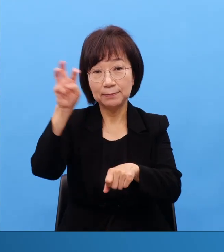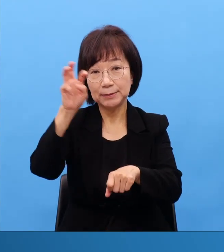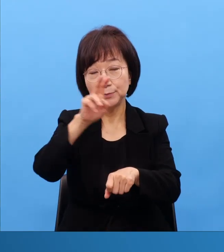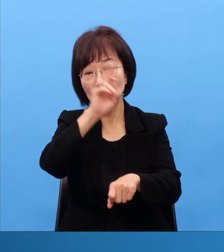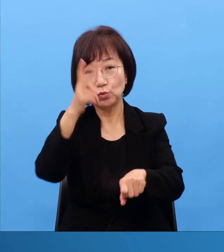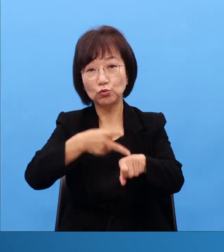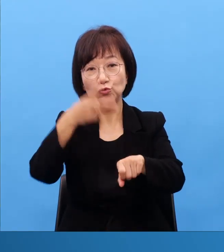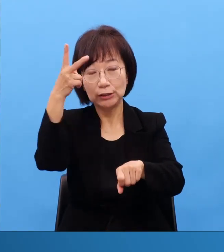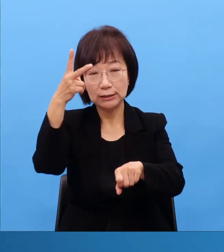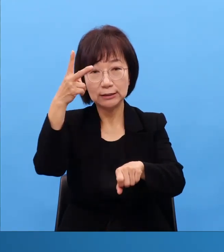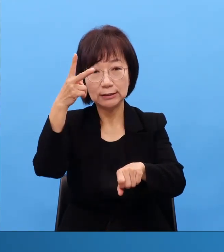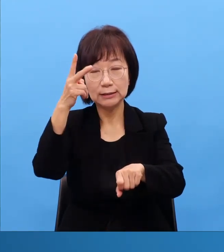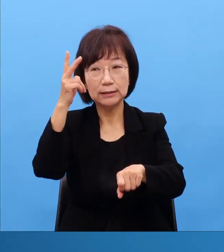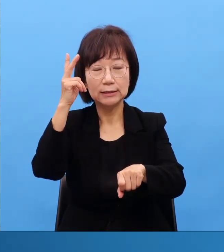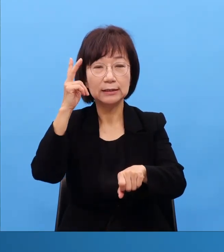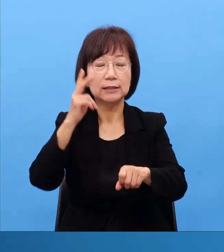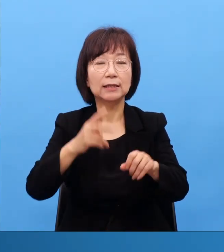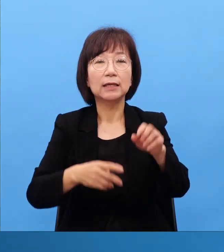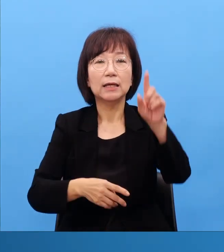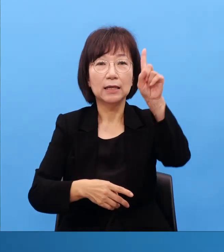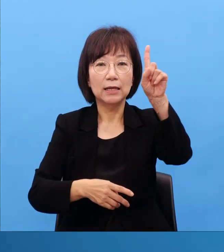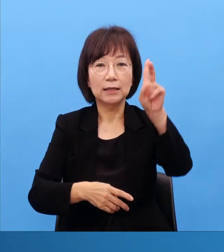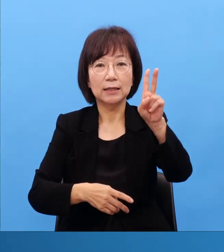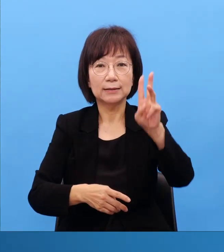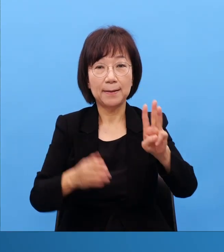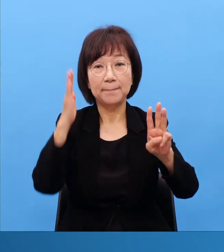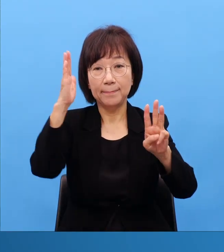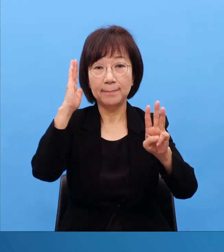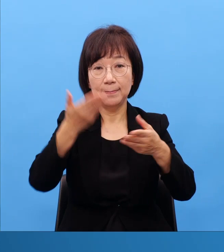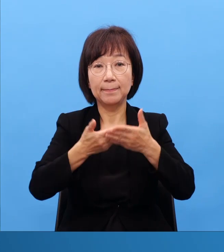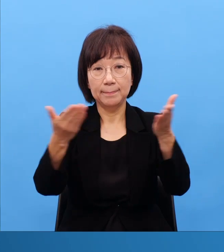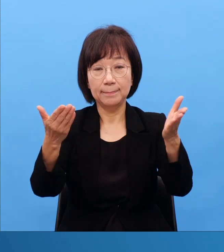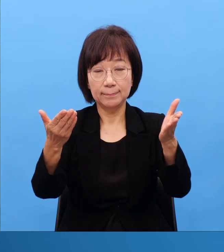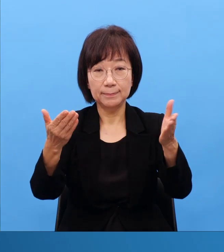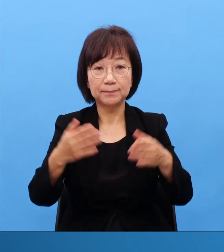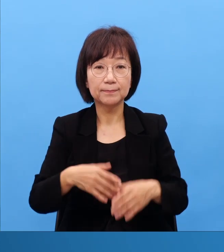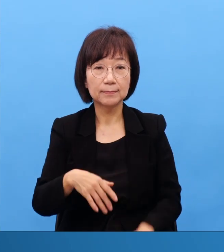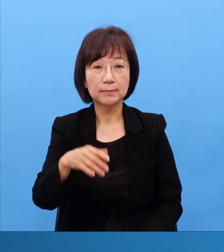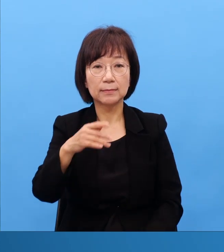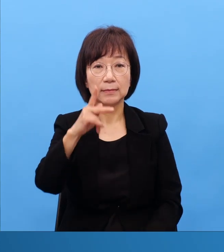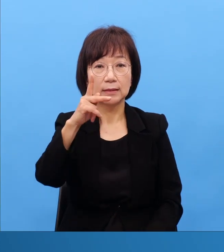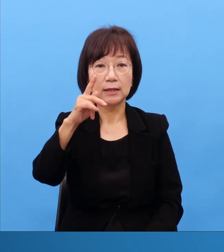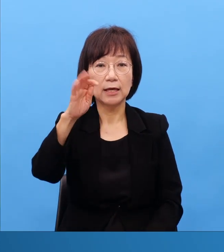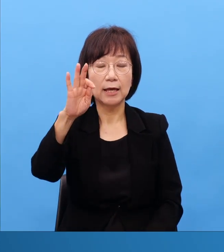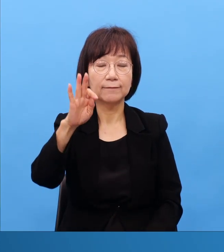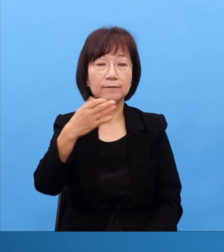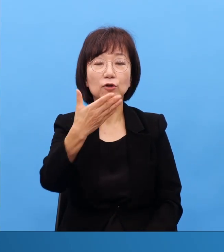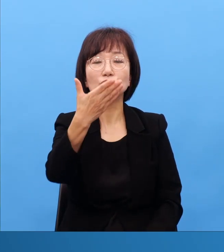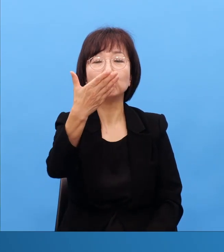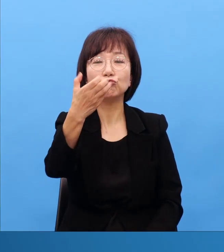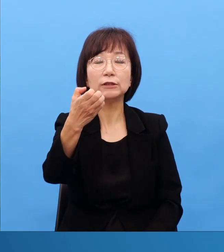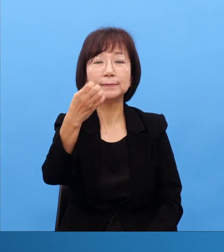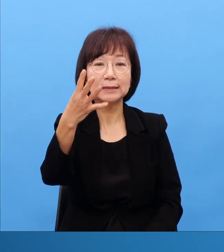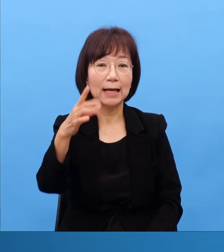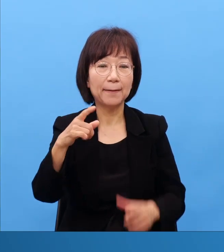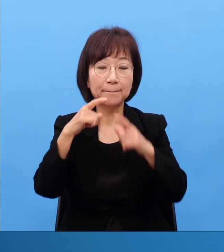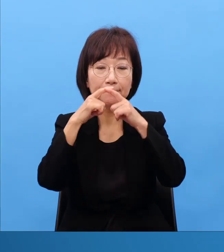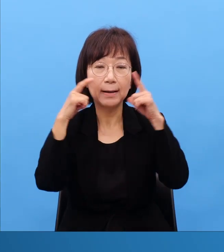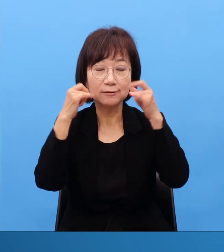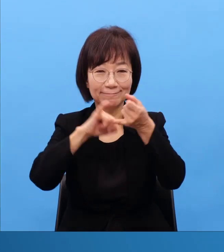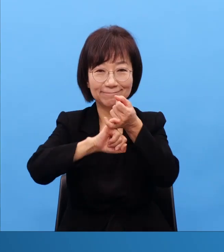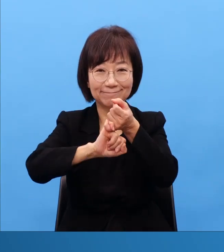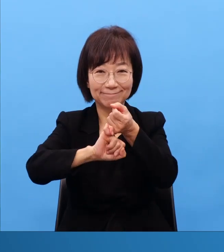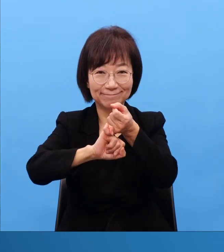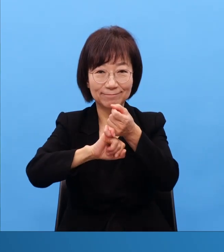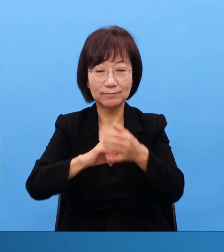선포됩니다. KF94 마스크를 착용해야 입장이 가능합니다. 한편 다음 달 237 화요제자